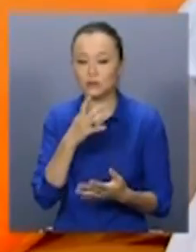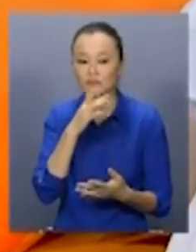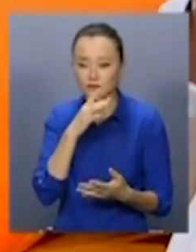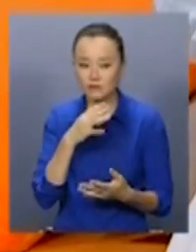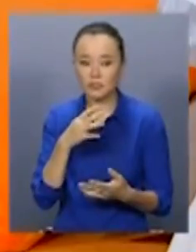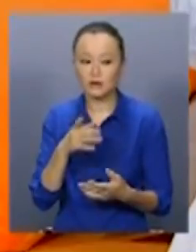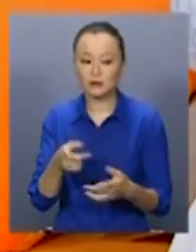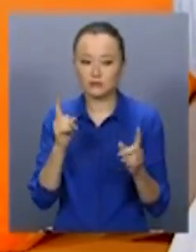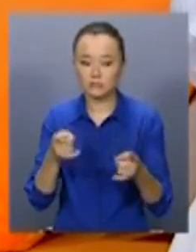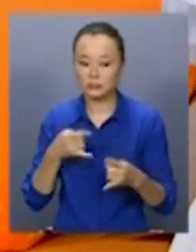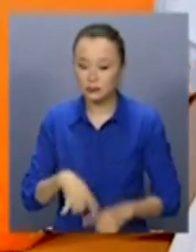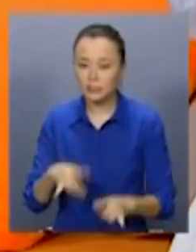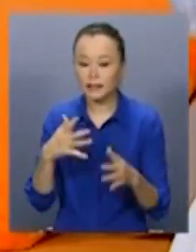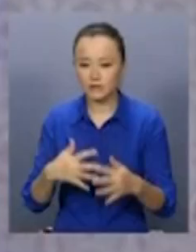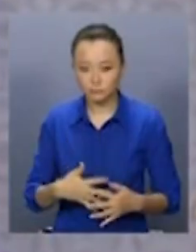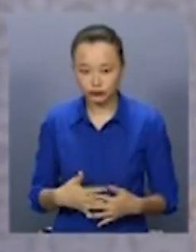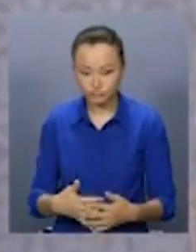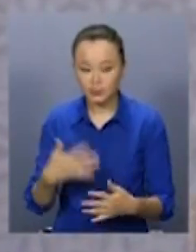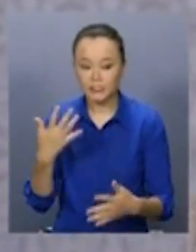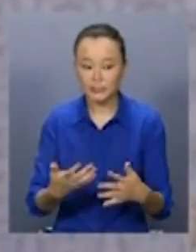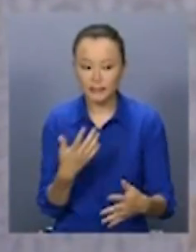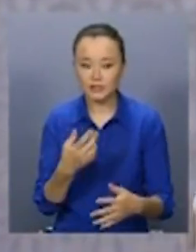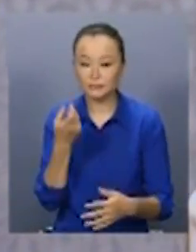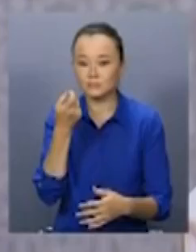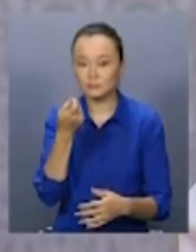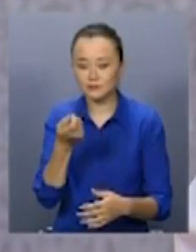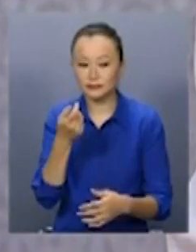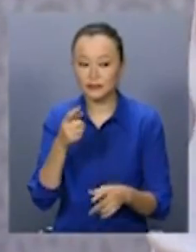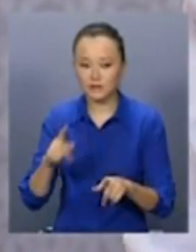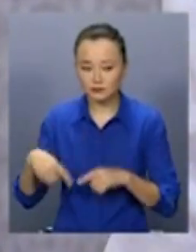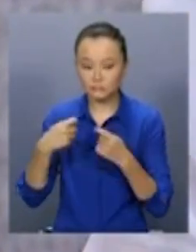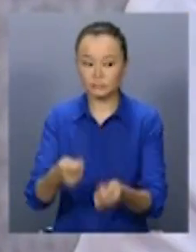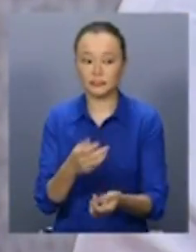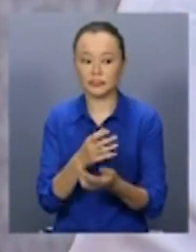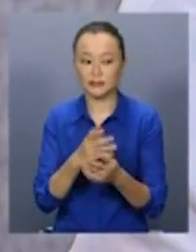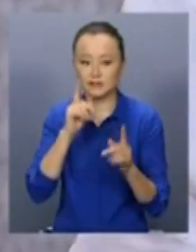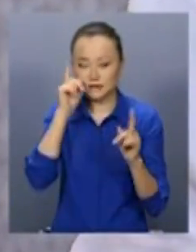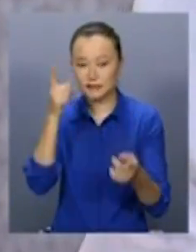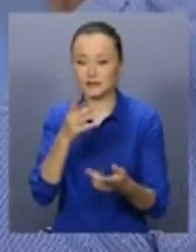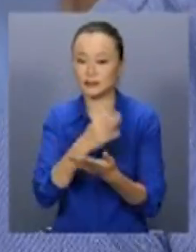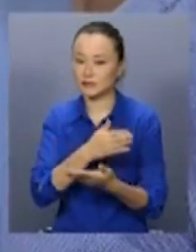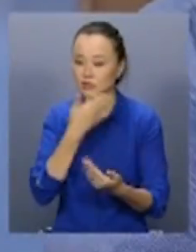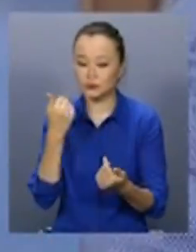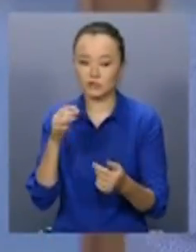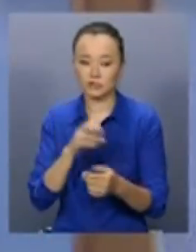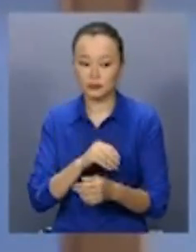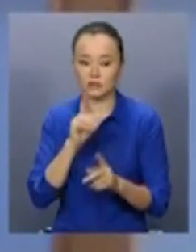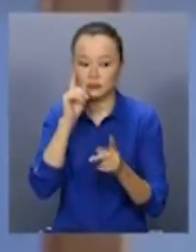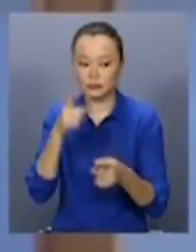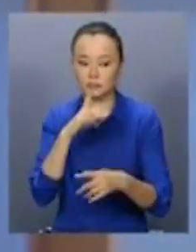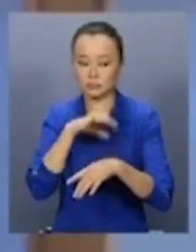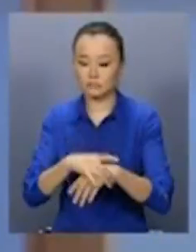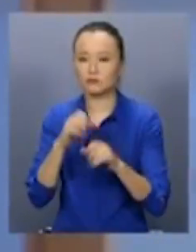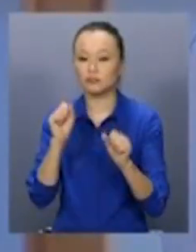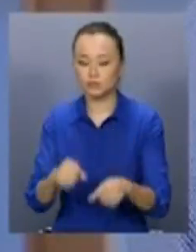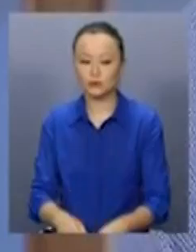туғаннан кейін бе, или ананың құрсағында ма, е болмаса ол жаңа тектен берілген бе, ол стресстік жағдай. Барлық күйзелісті анықтауға болады.